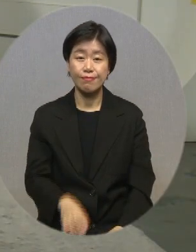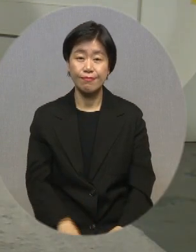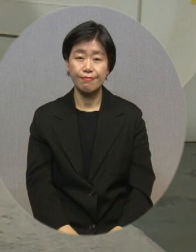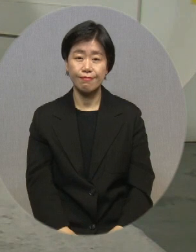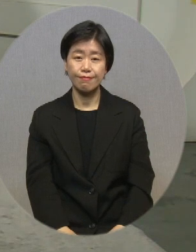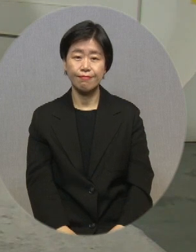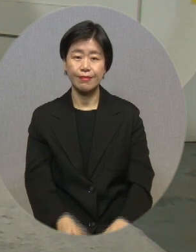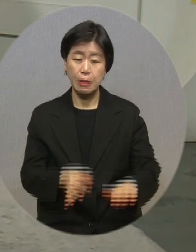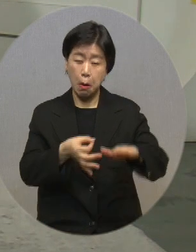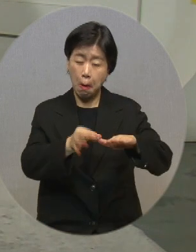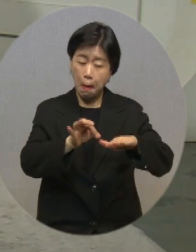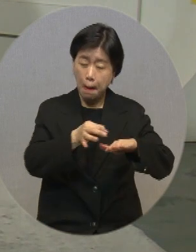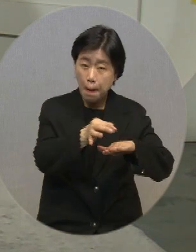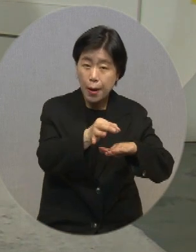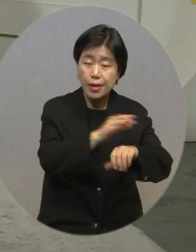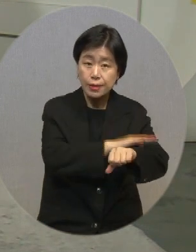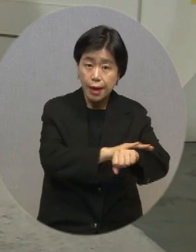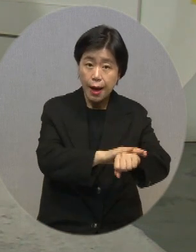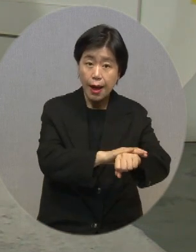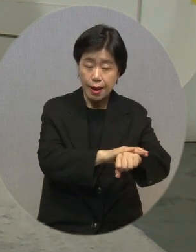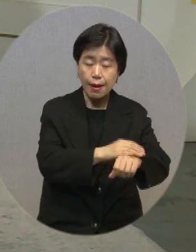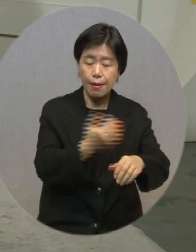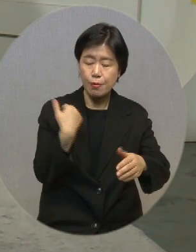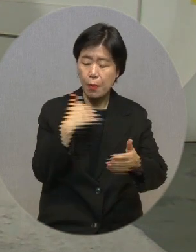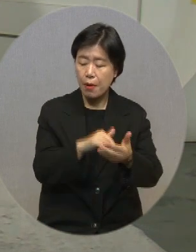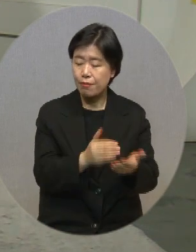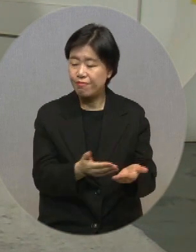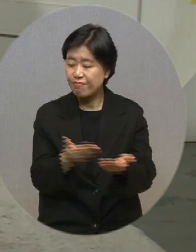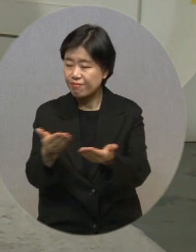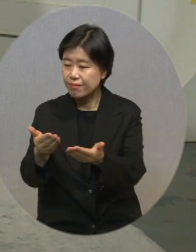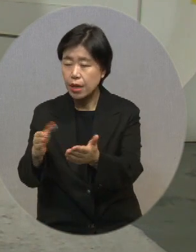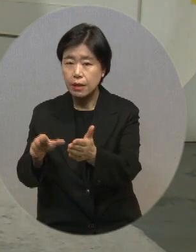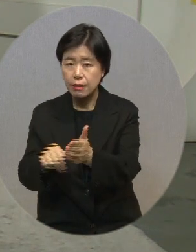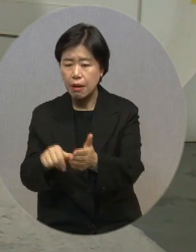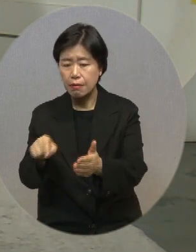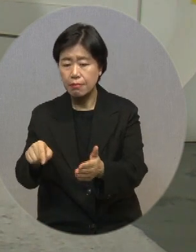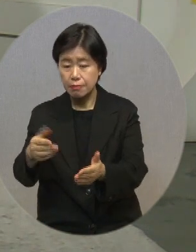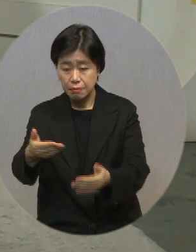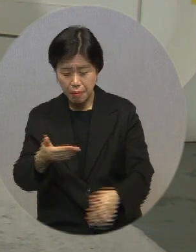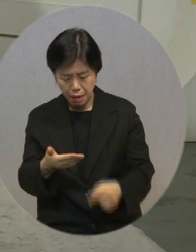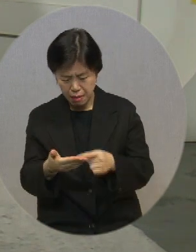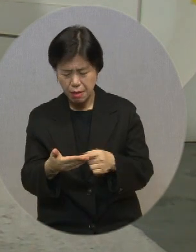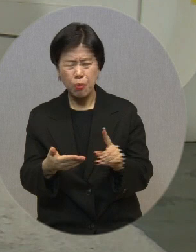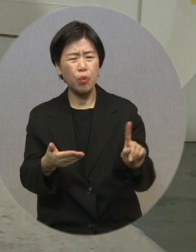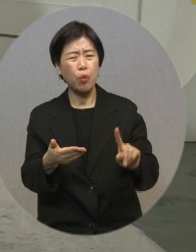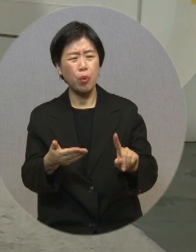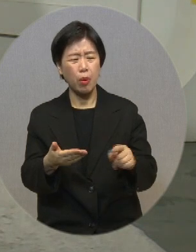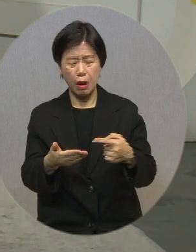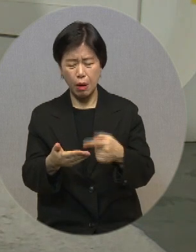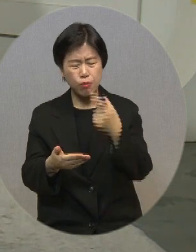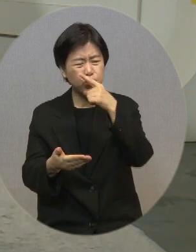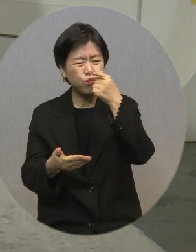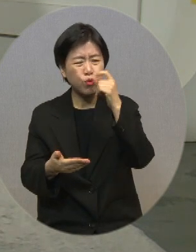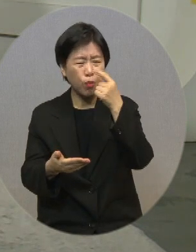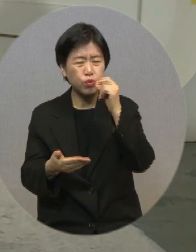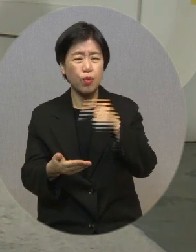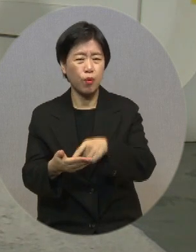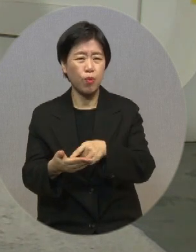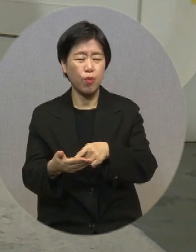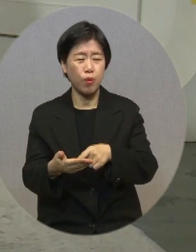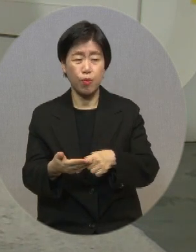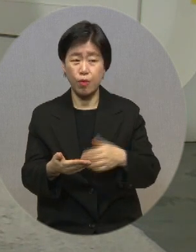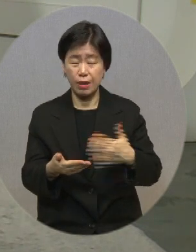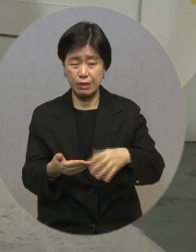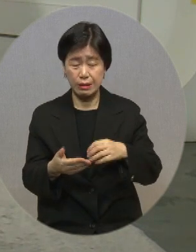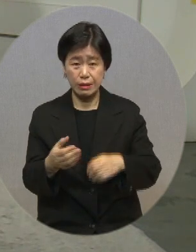편안하게 해드렸는데도 어머나 이 그렇게. 근데 습관적으로 트집 많이 잡는 사람들 그런 있어요. 그런 분들 계세요. 트집을 안 잡으면 돈 내는 게 너무 아까운가 봐.